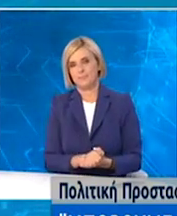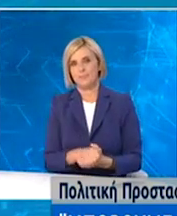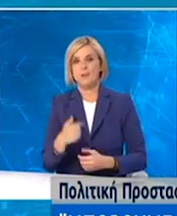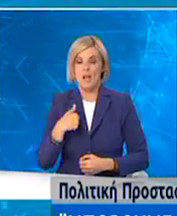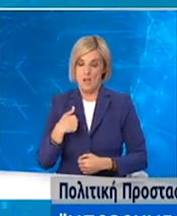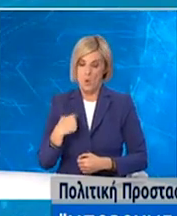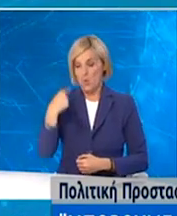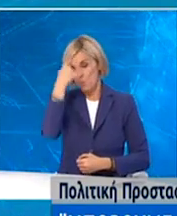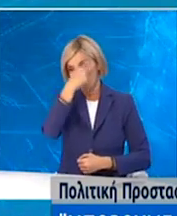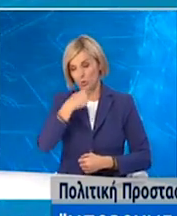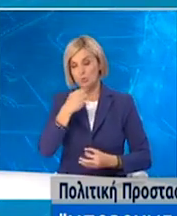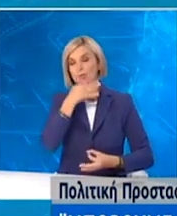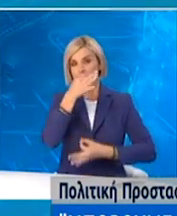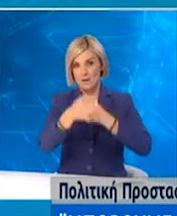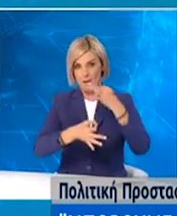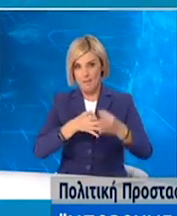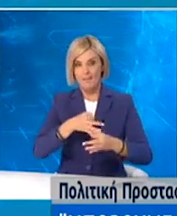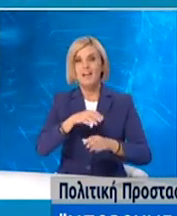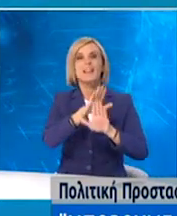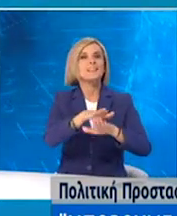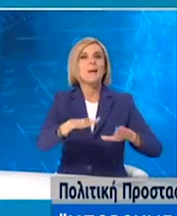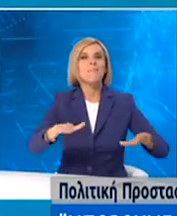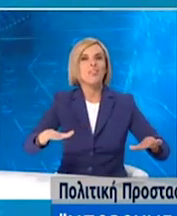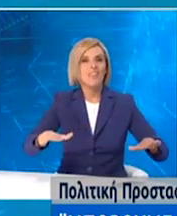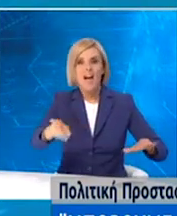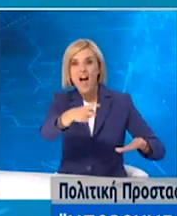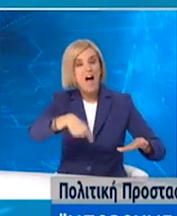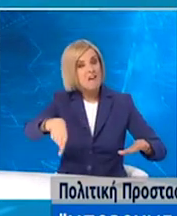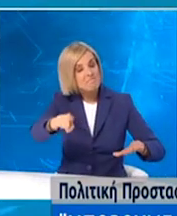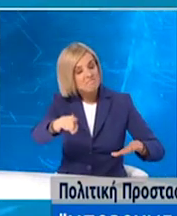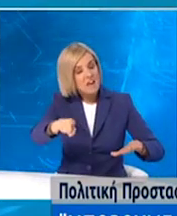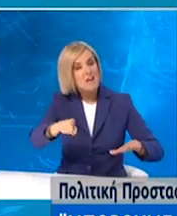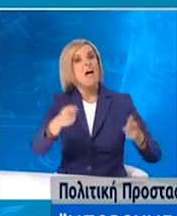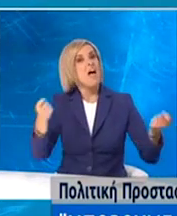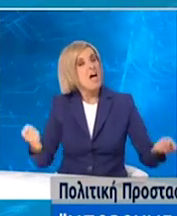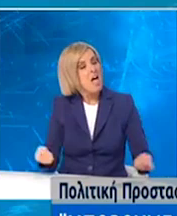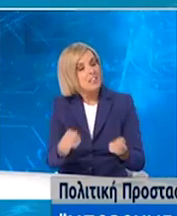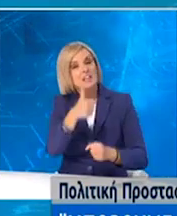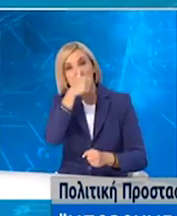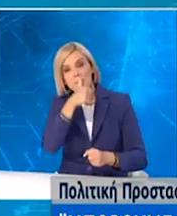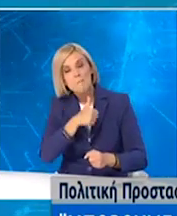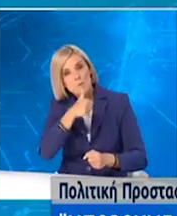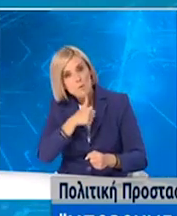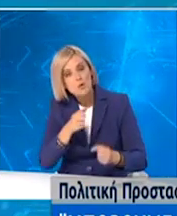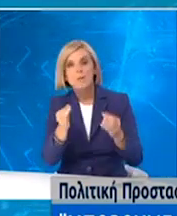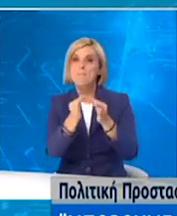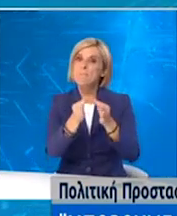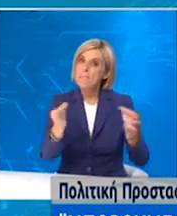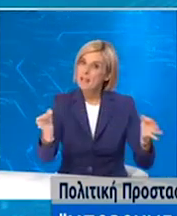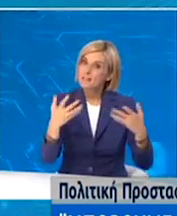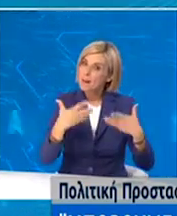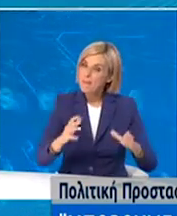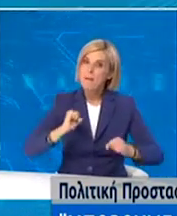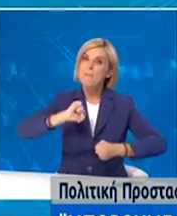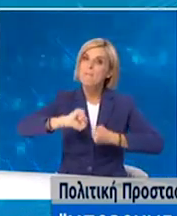μεγάλη ευγνωμοσύνη, διότι όλα αυτά τα παιδιά κάτω από δύσκολες συνθήκες και τηρούν τα μέτρα και παλεύουν για να